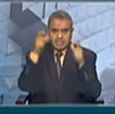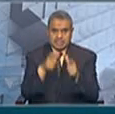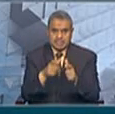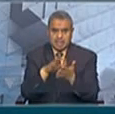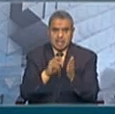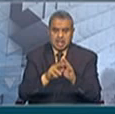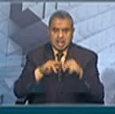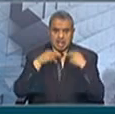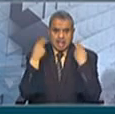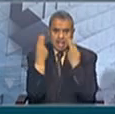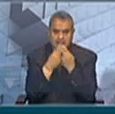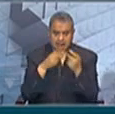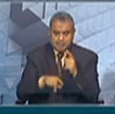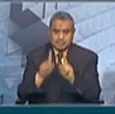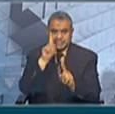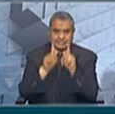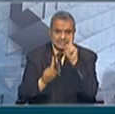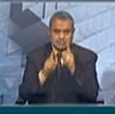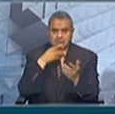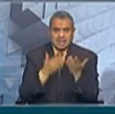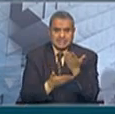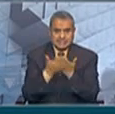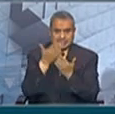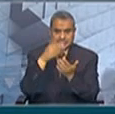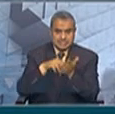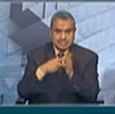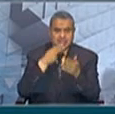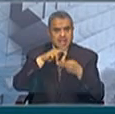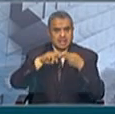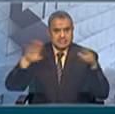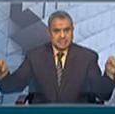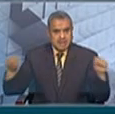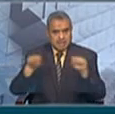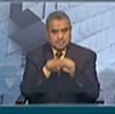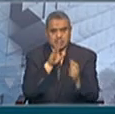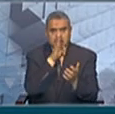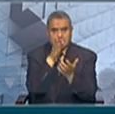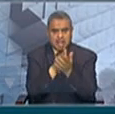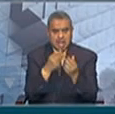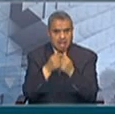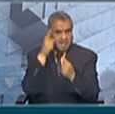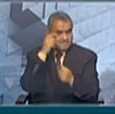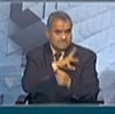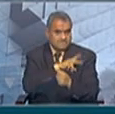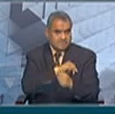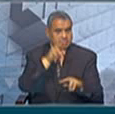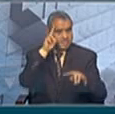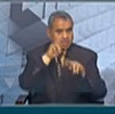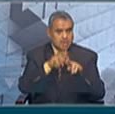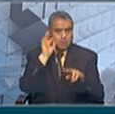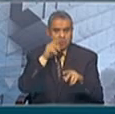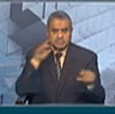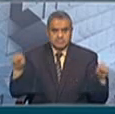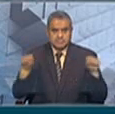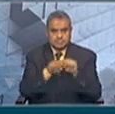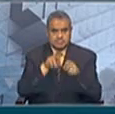مؤتمر دولي مطلع العام المقبل لإطلاق عملية سلام حقيقية بين الفلسطينيين